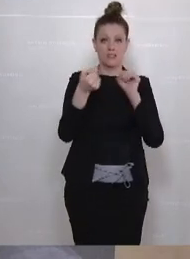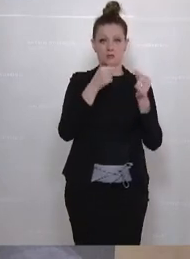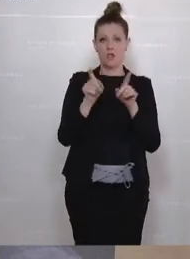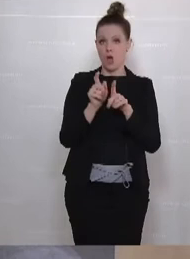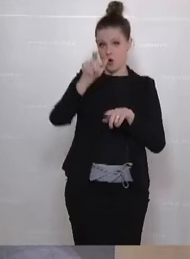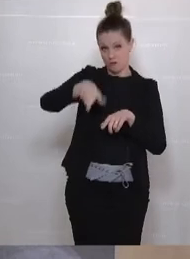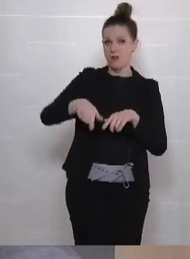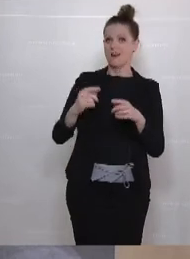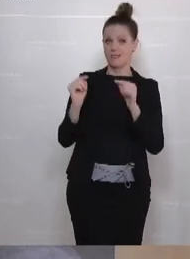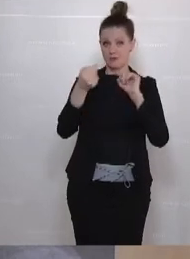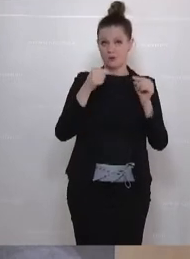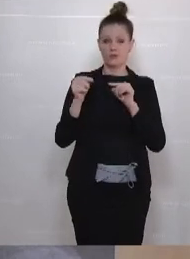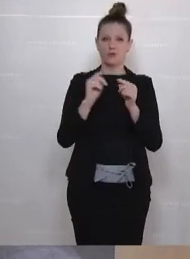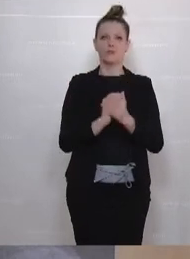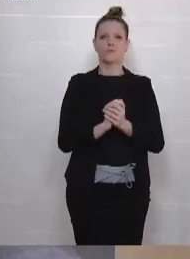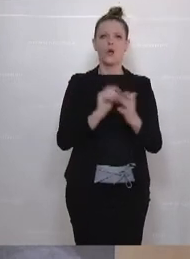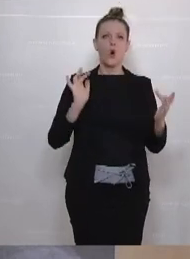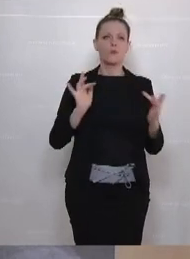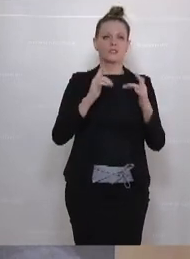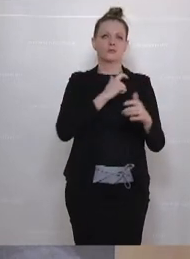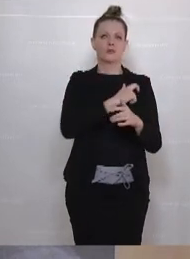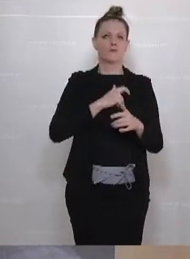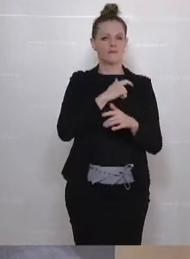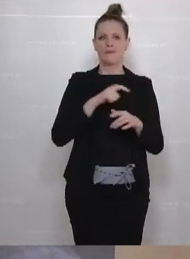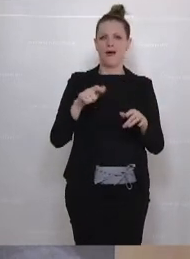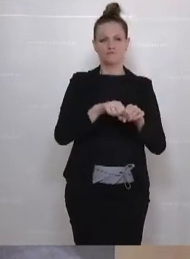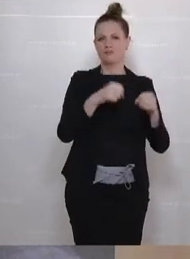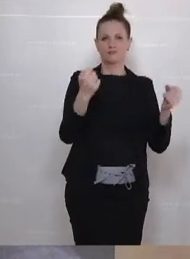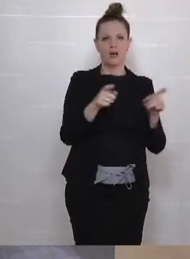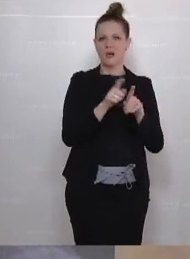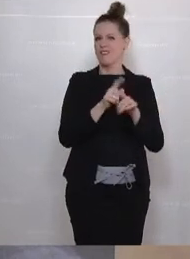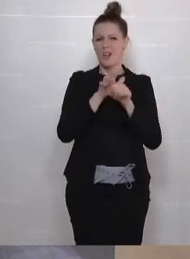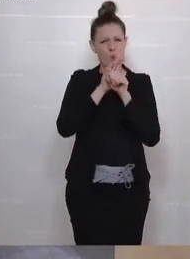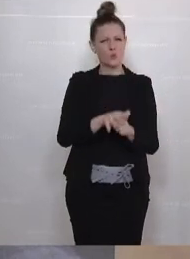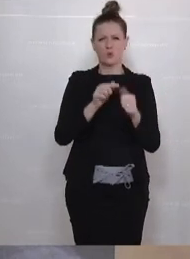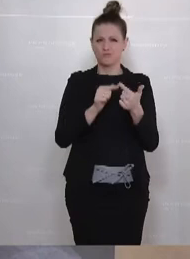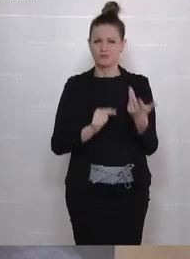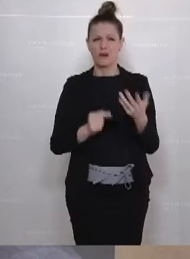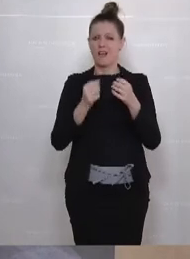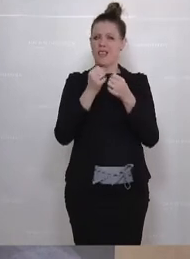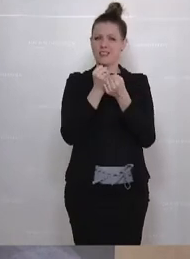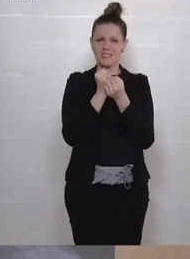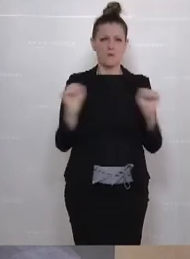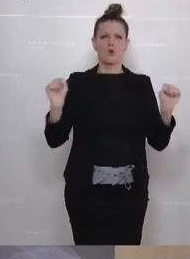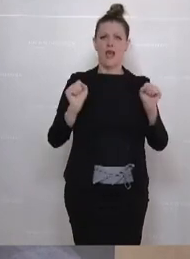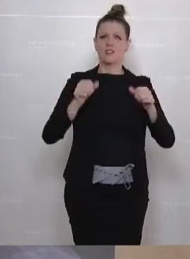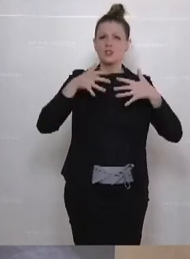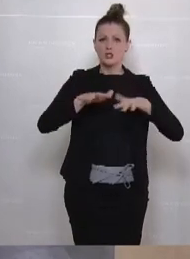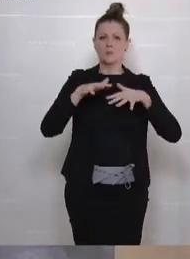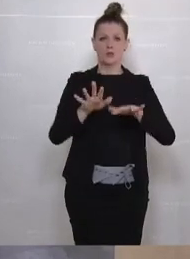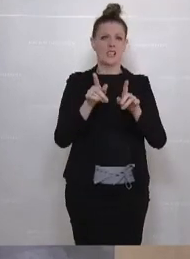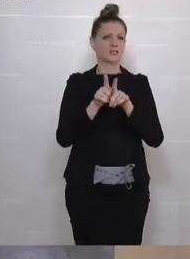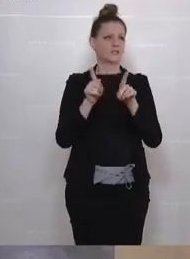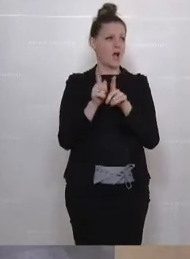Von Zerschlagung der zweitgrößten Oppositionspartei HDP bis Unterdrückung jeglicher demokratischen Proteste bis hin